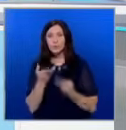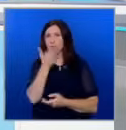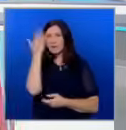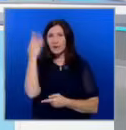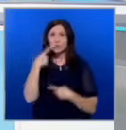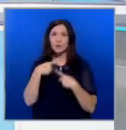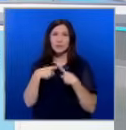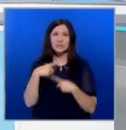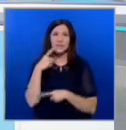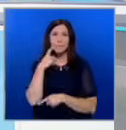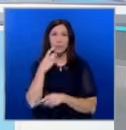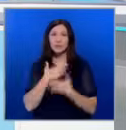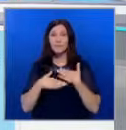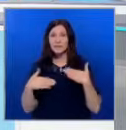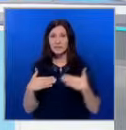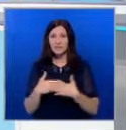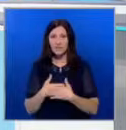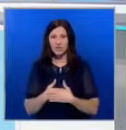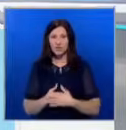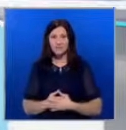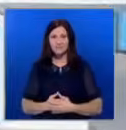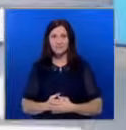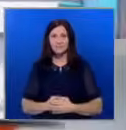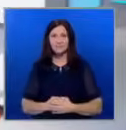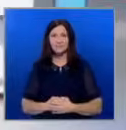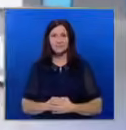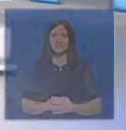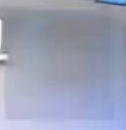времето с Христина Балинска. Приятна вечер. Довиждане.